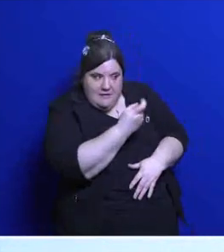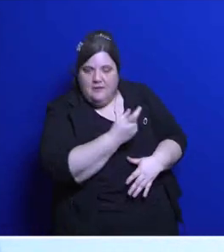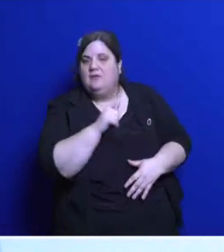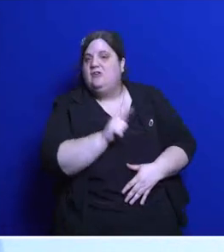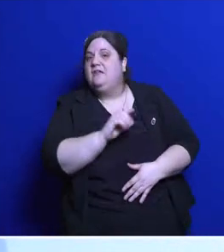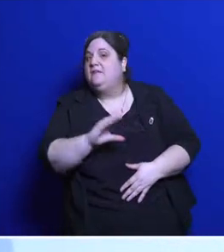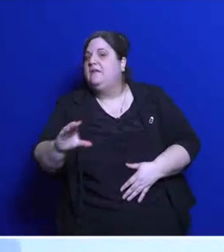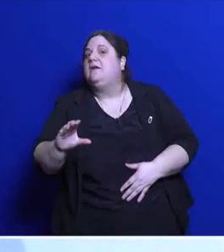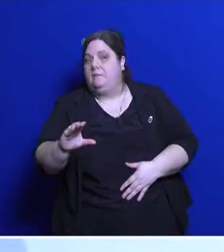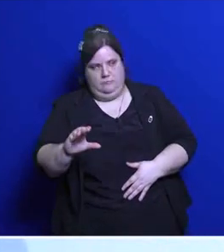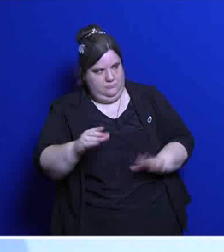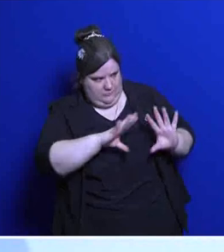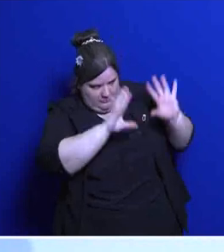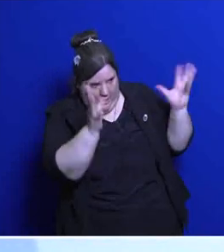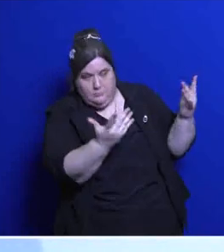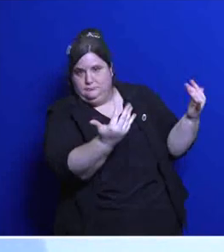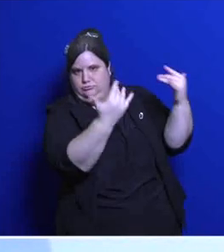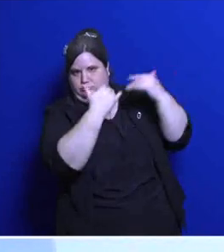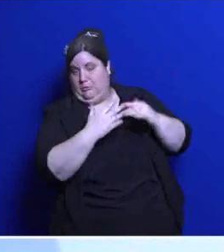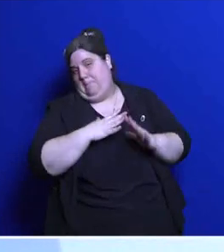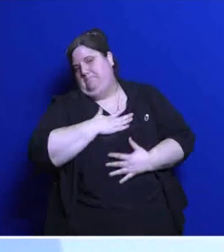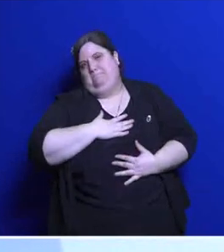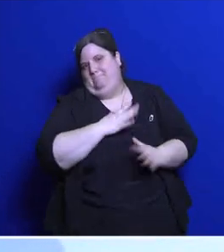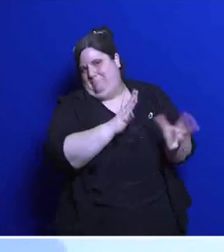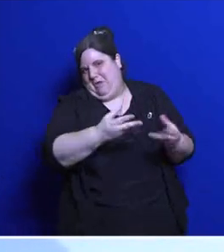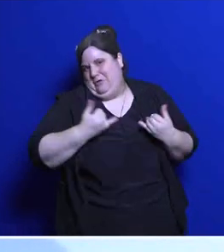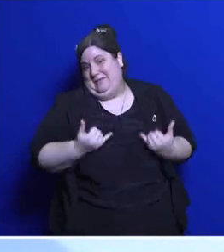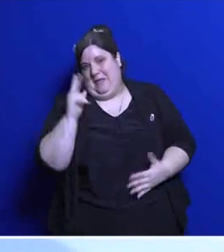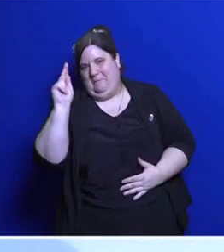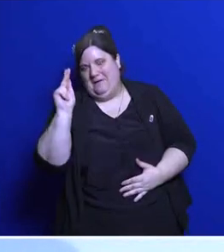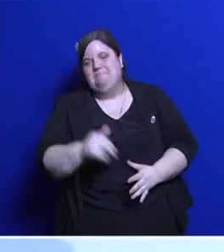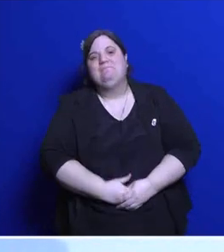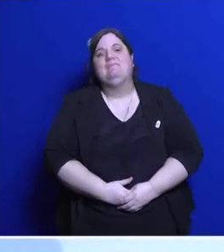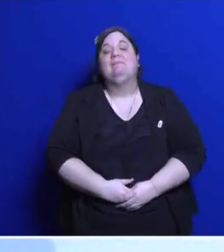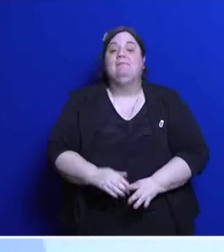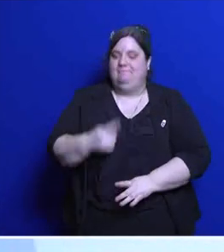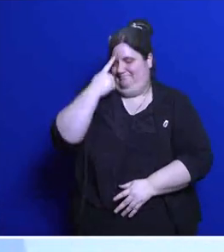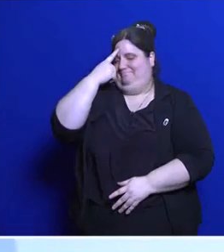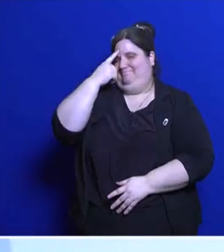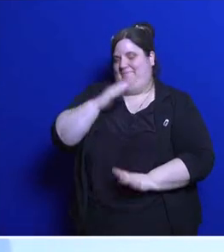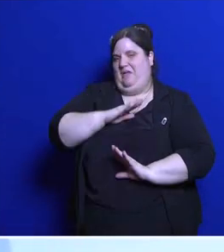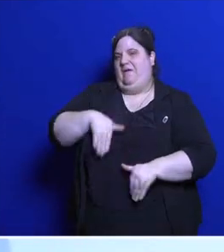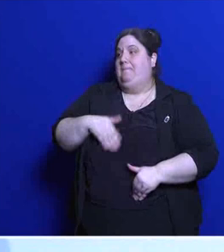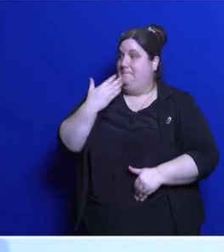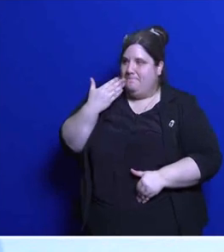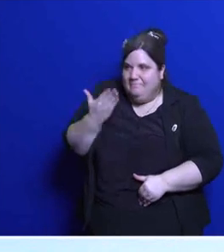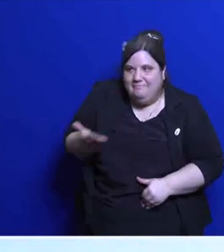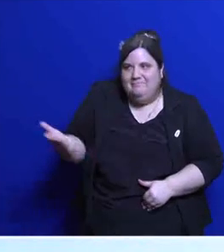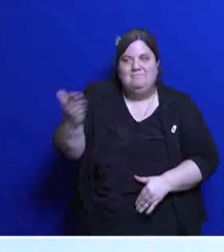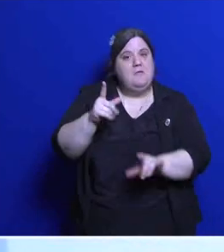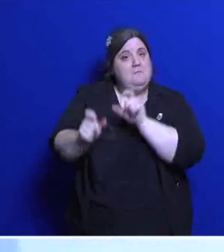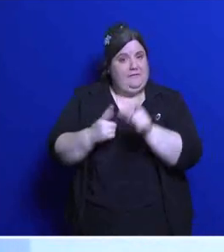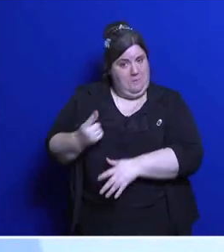vous accueillir toutes et tous à Paris. Et puis enfin, je voudrais avoir un mot de remerciement pour l'ensemble des partenaires qui